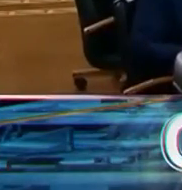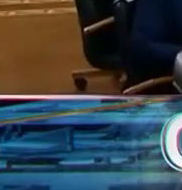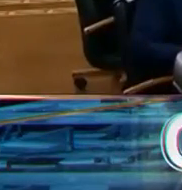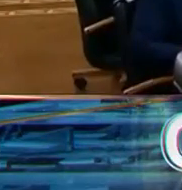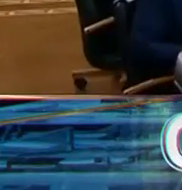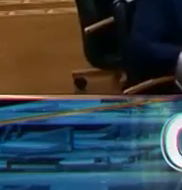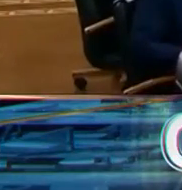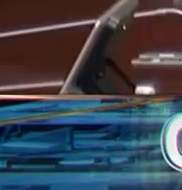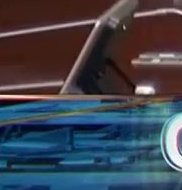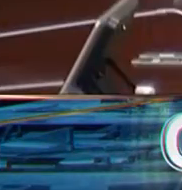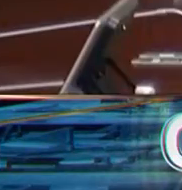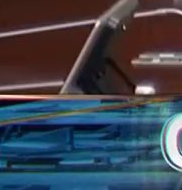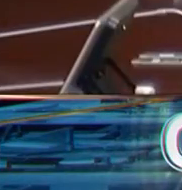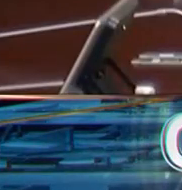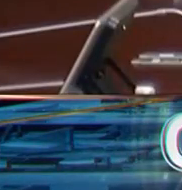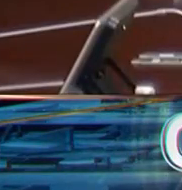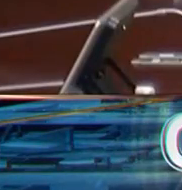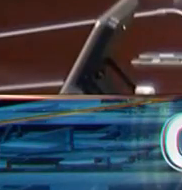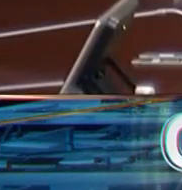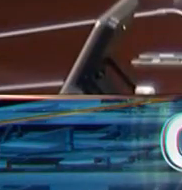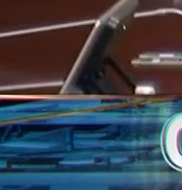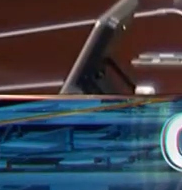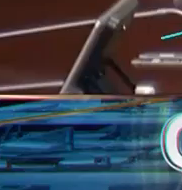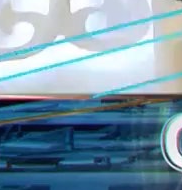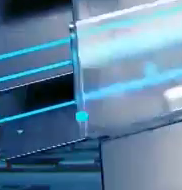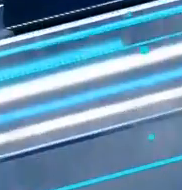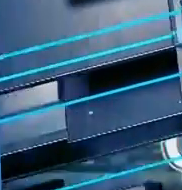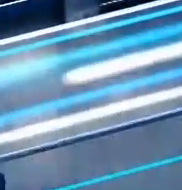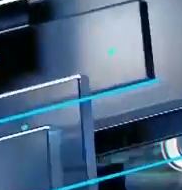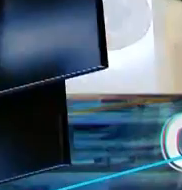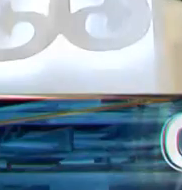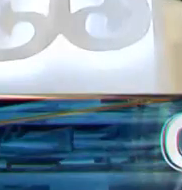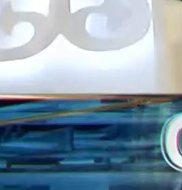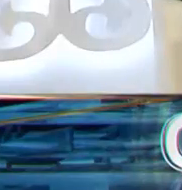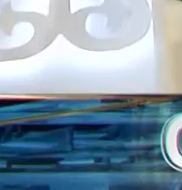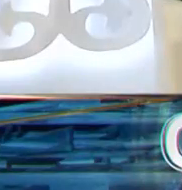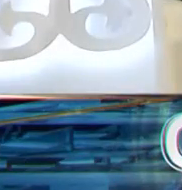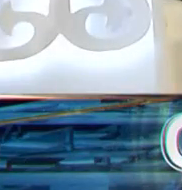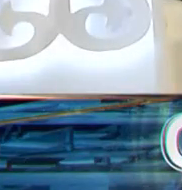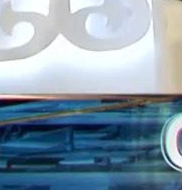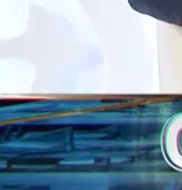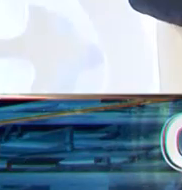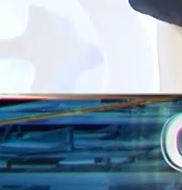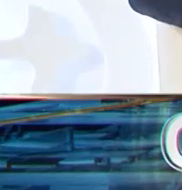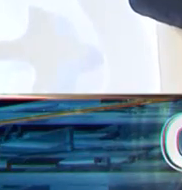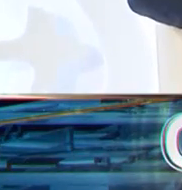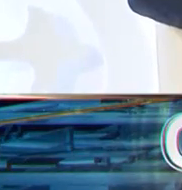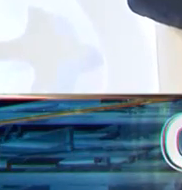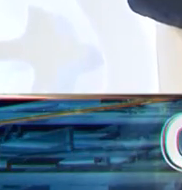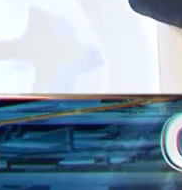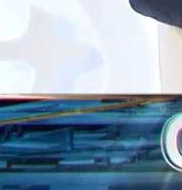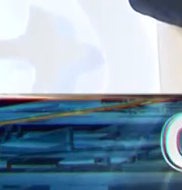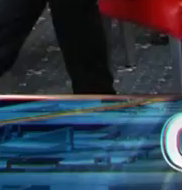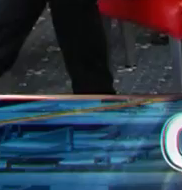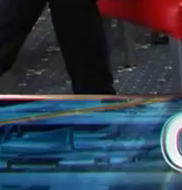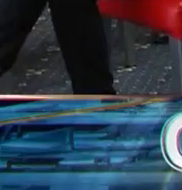Отечеству. Новый состав правительства принес присягу народу Казахстана. Ущерб возмещен. Более 4,5 миллиарда